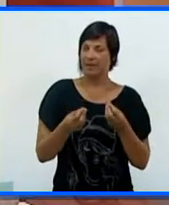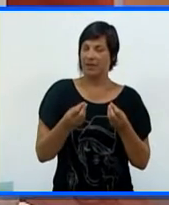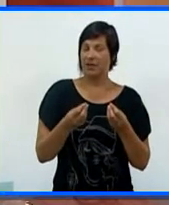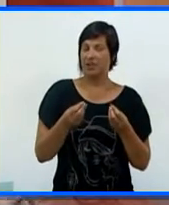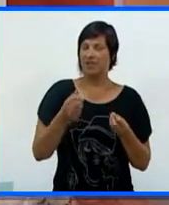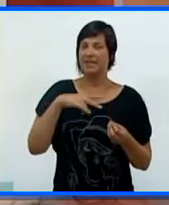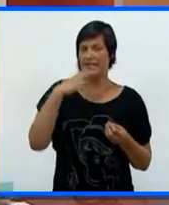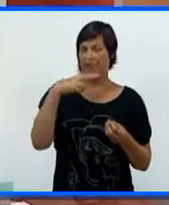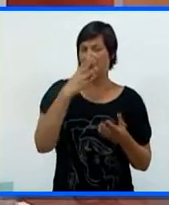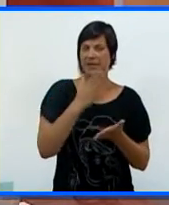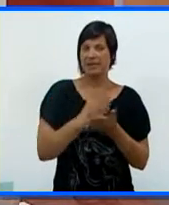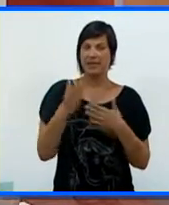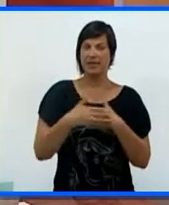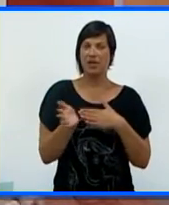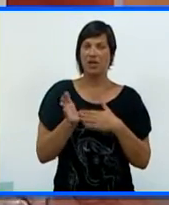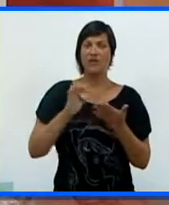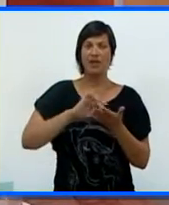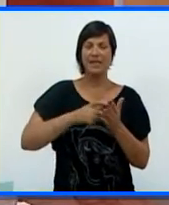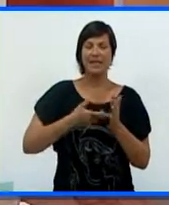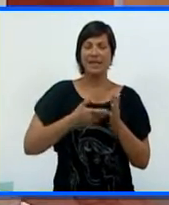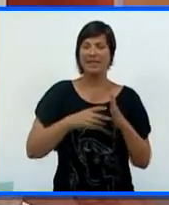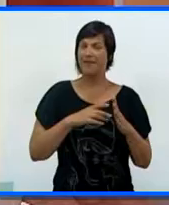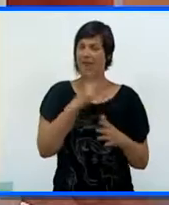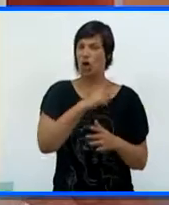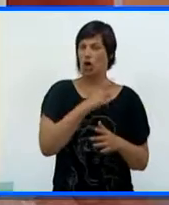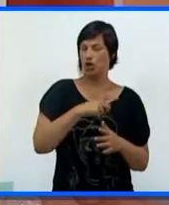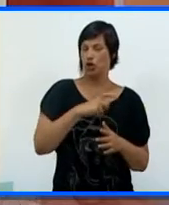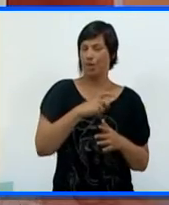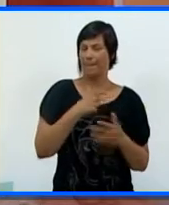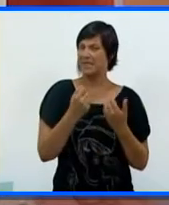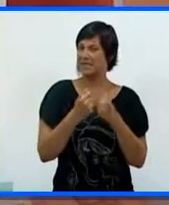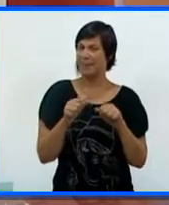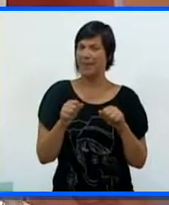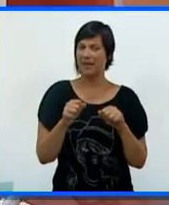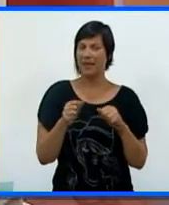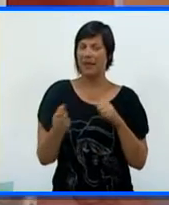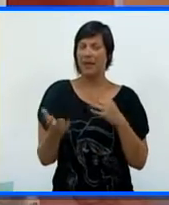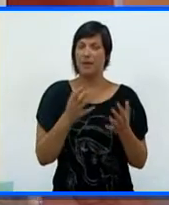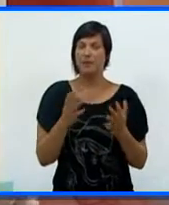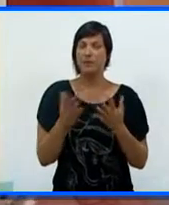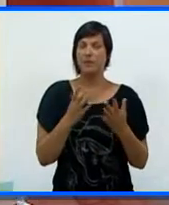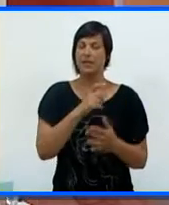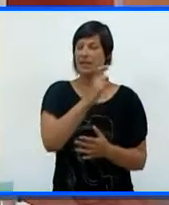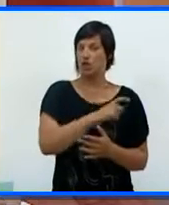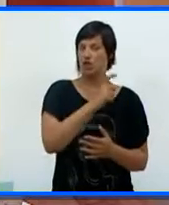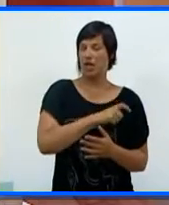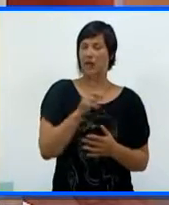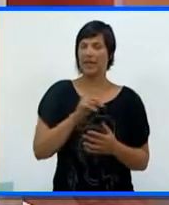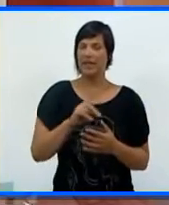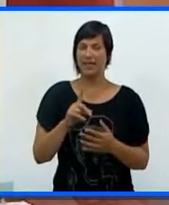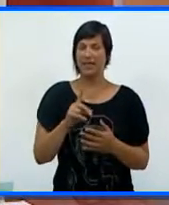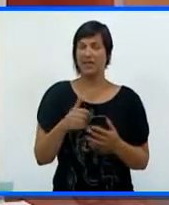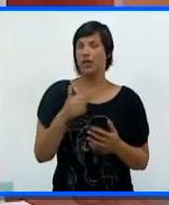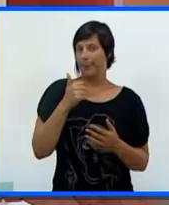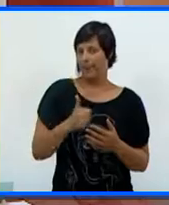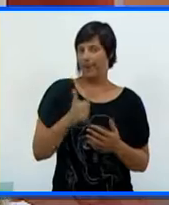Savjetovalište, informacijski centar je otvoren za sve kategorije osoba sa smetnjama, bez obzira da li su oni